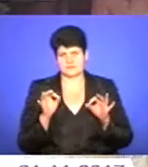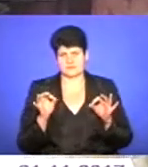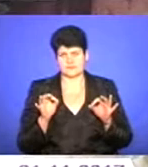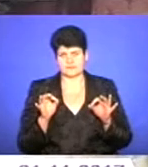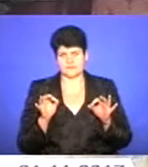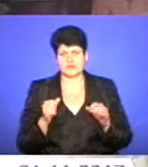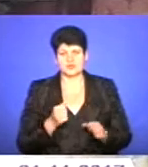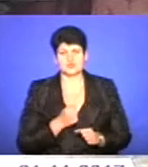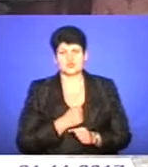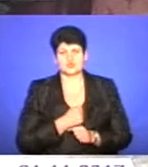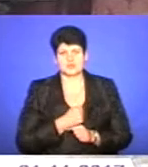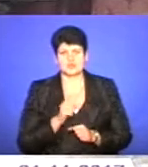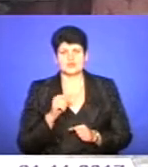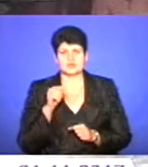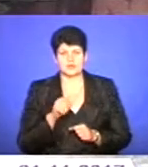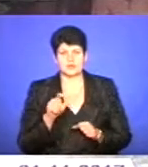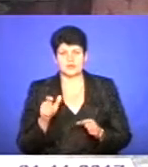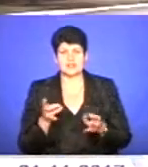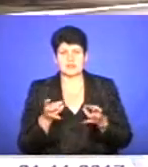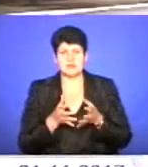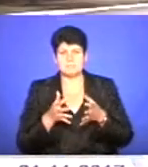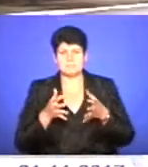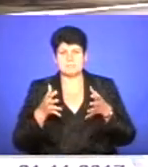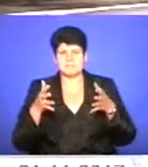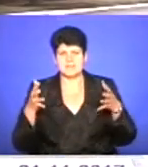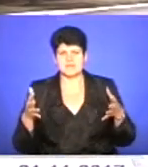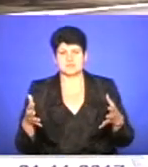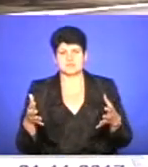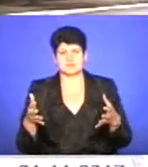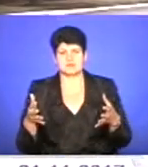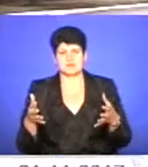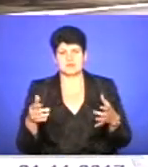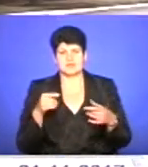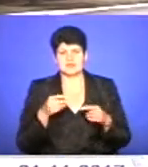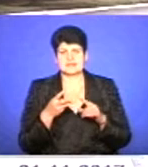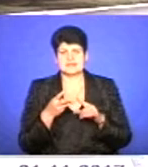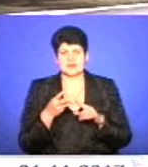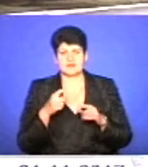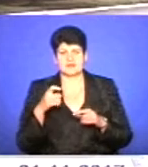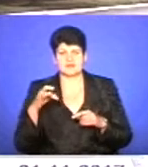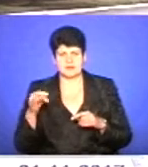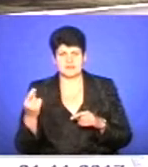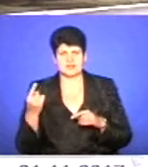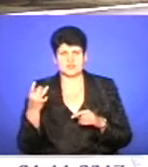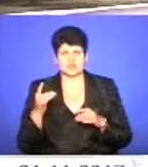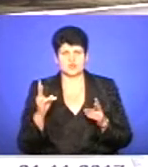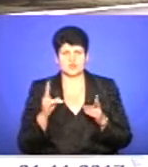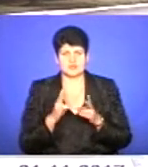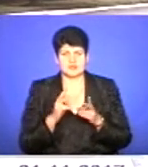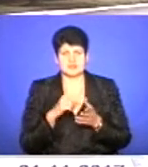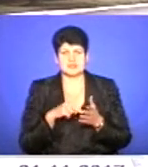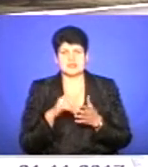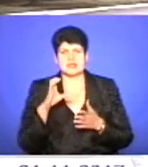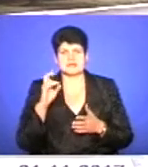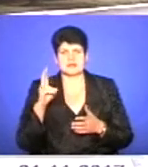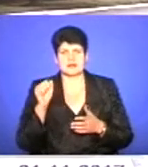Ну, шкода, що таких людей треба побільше. Зараз він з третій хвилі. Спочатку ми зустрілися на перший раз в місті Скадовськ.